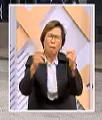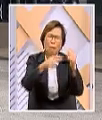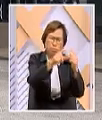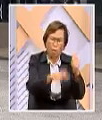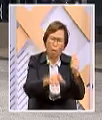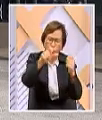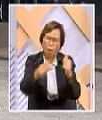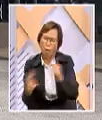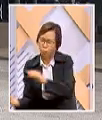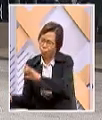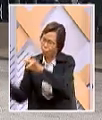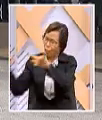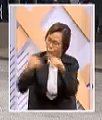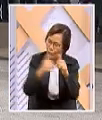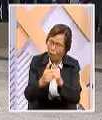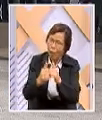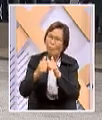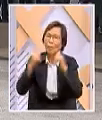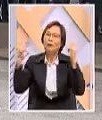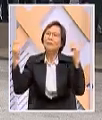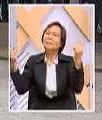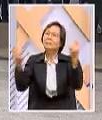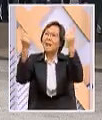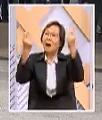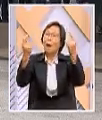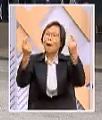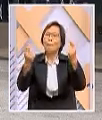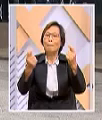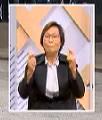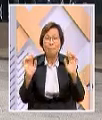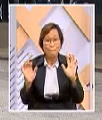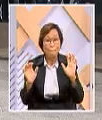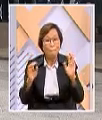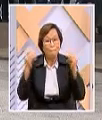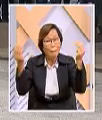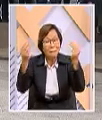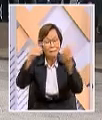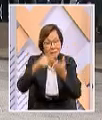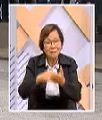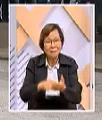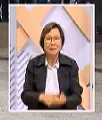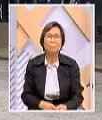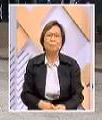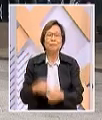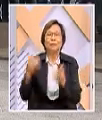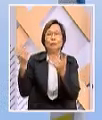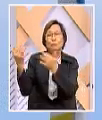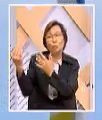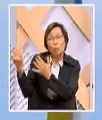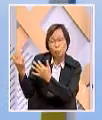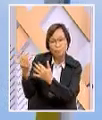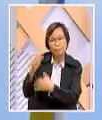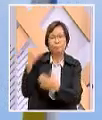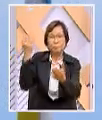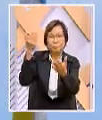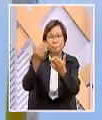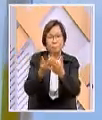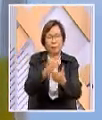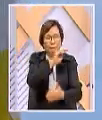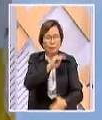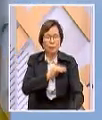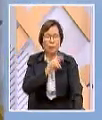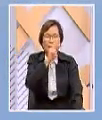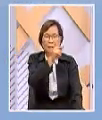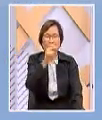turut sama menyerikan majlis pada hari ini. Dan untuk maklumat anda, masih lagi kita menantikan ketibaan Menteri Komunikasi dan Multimedia